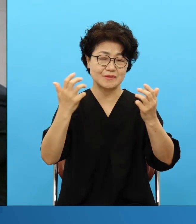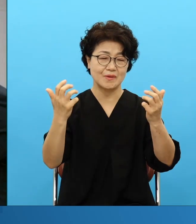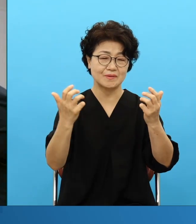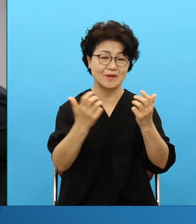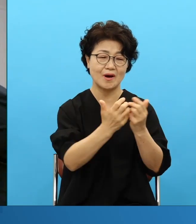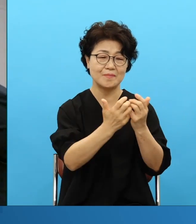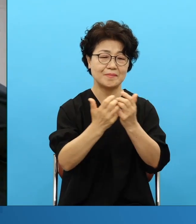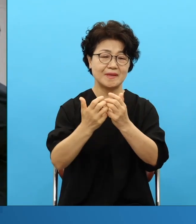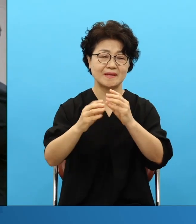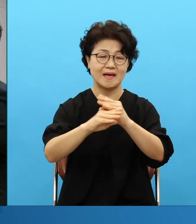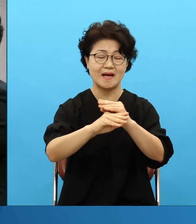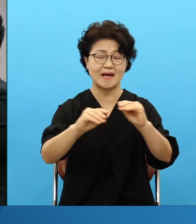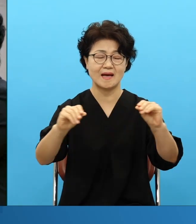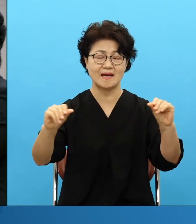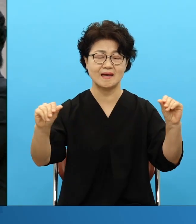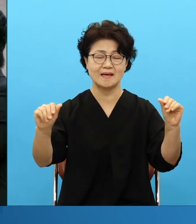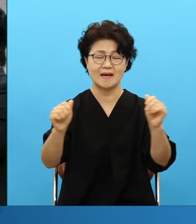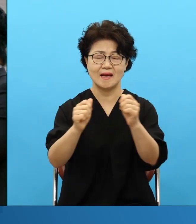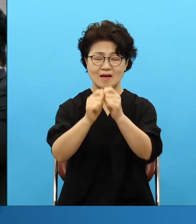흑암으로 덮인 땅